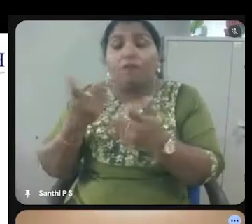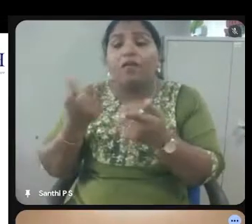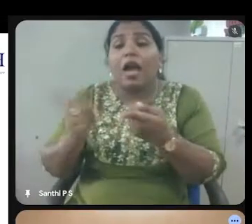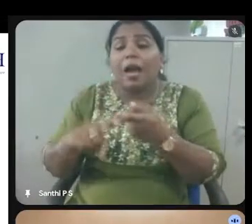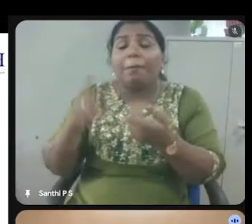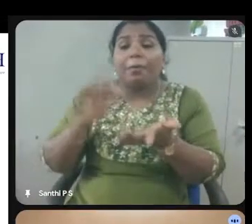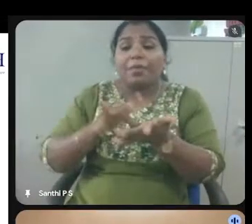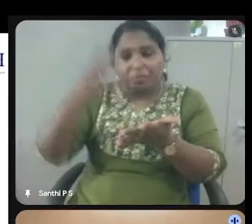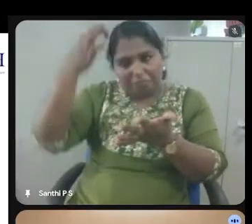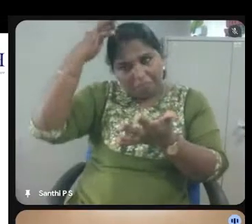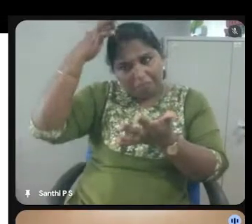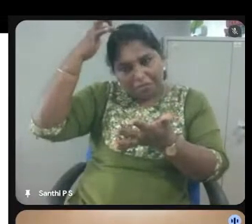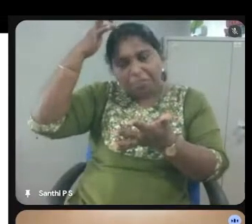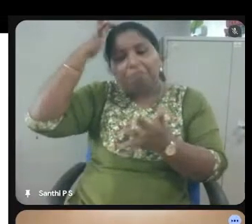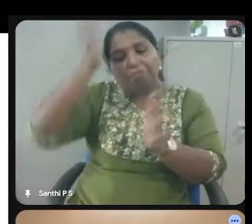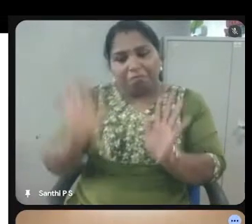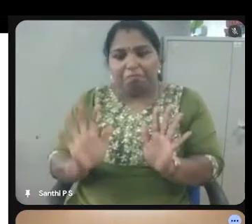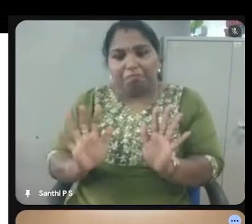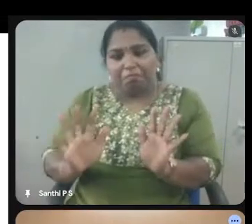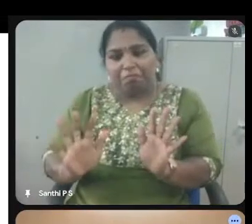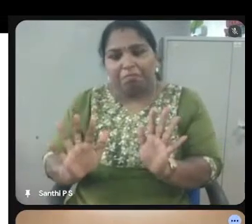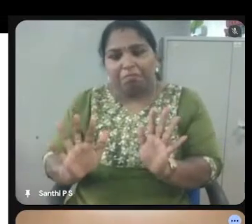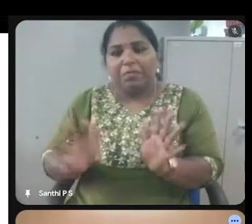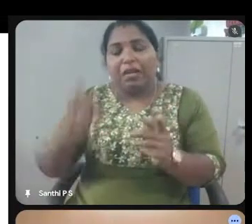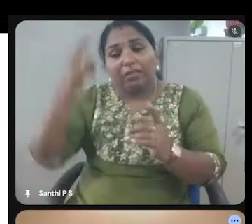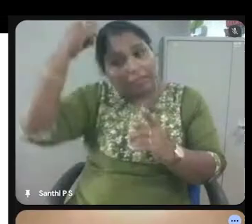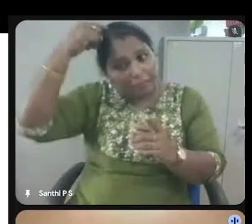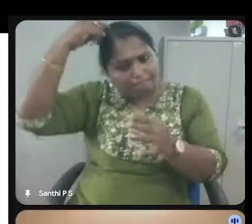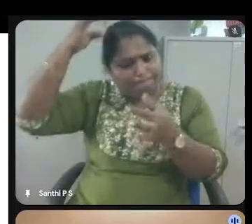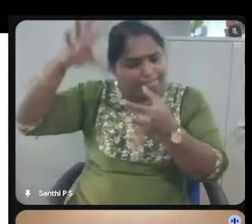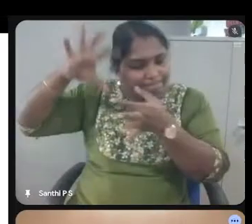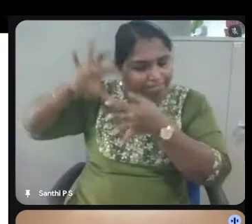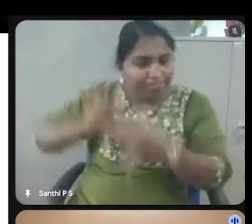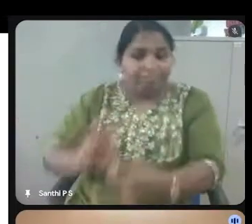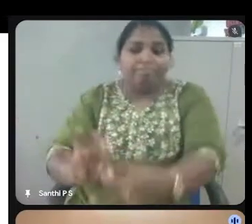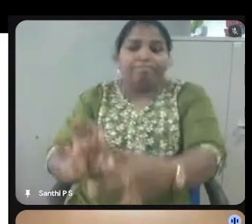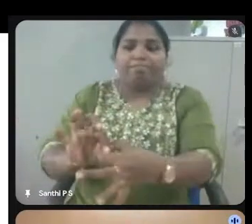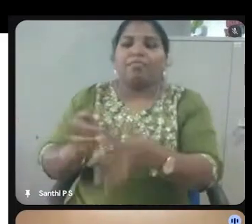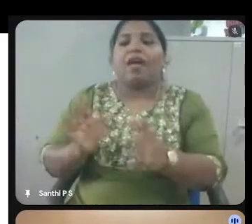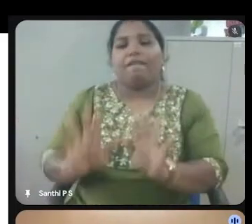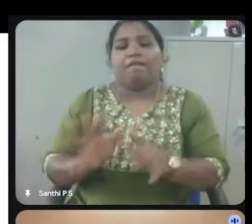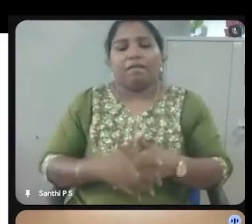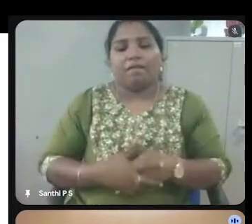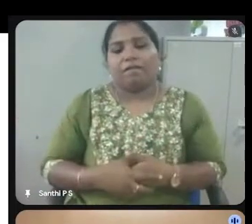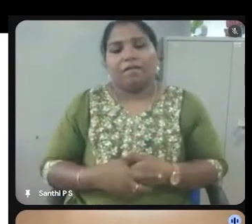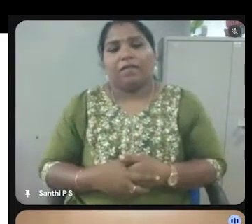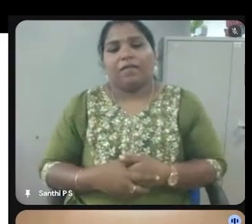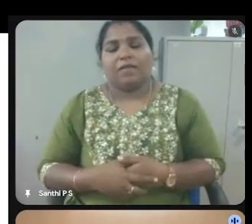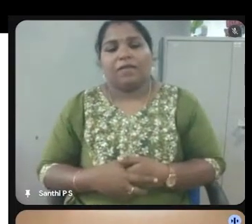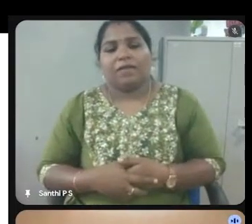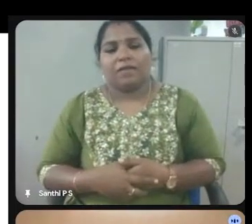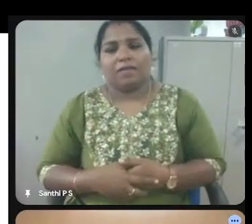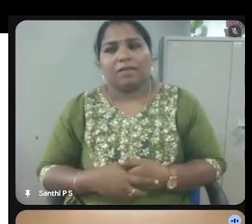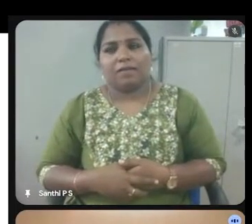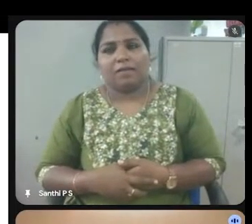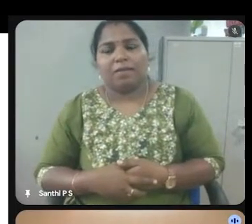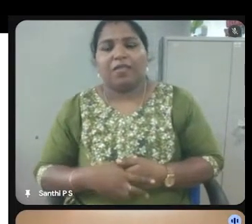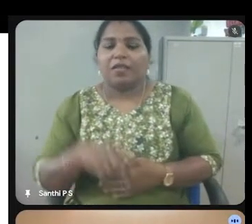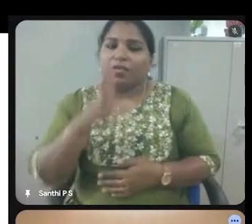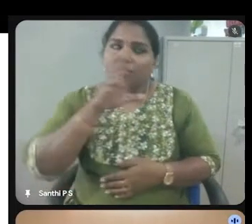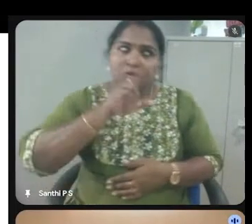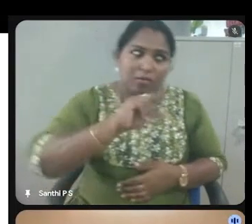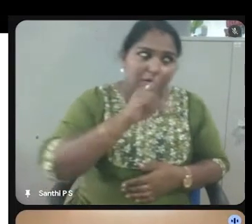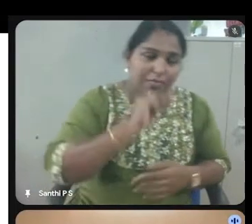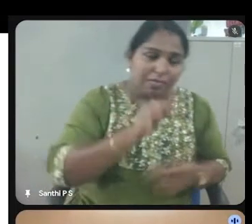പറയുക സ്റ്റഡീസ് എല്ലാം പറയുന്നത്. അപ്പോൾ നമ്മൾ ഇതുവരെ സംസാരത്തിനെ കുറിച്ച്, സംസാര ഭാഷ വികസനത്തെ കുറിച്ച്